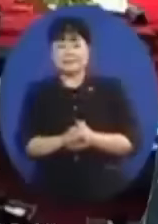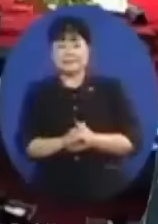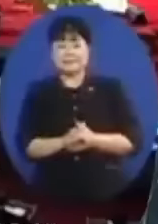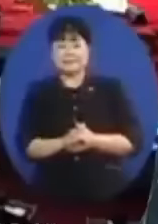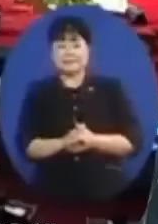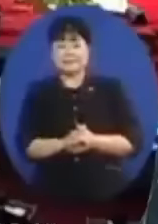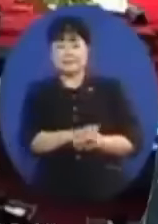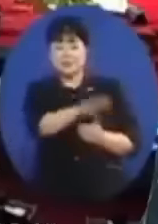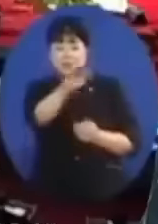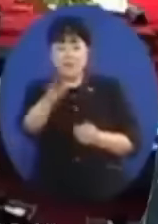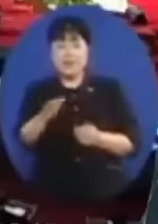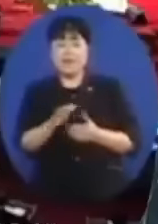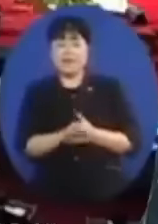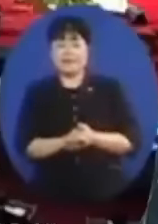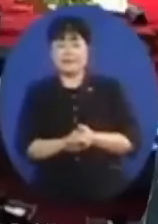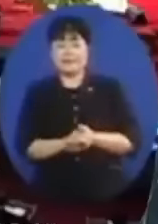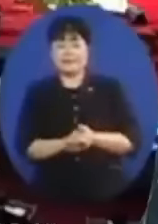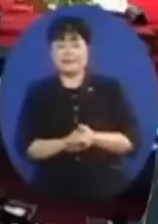우리와